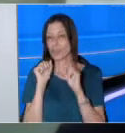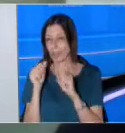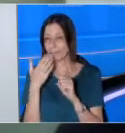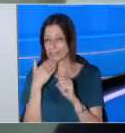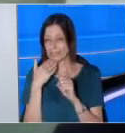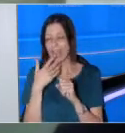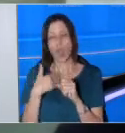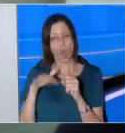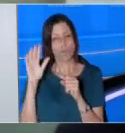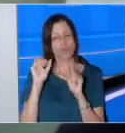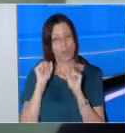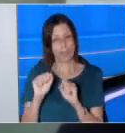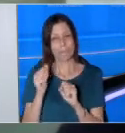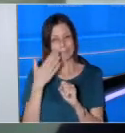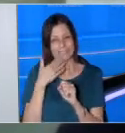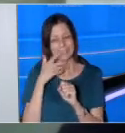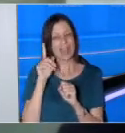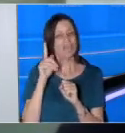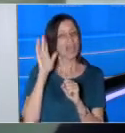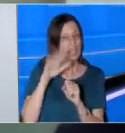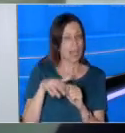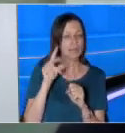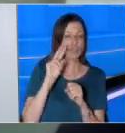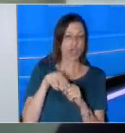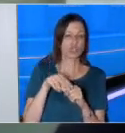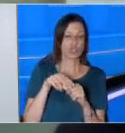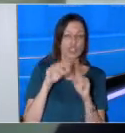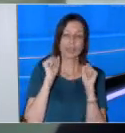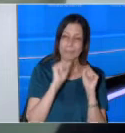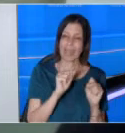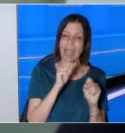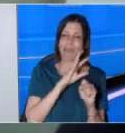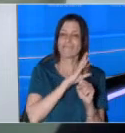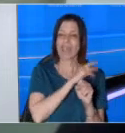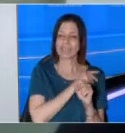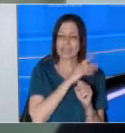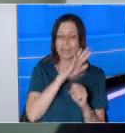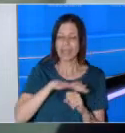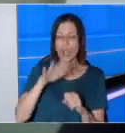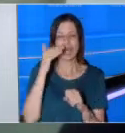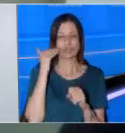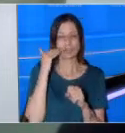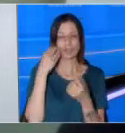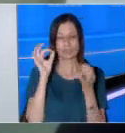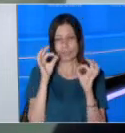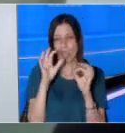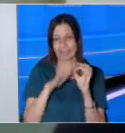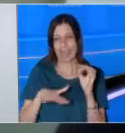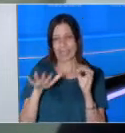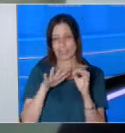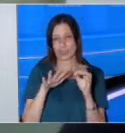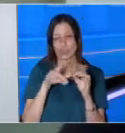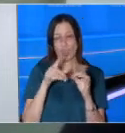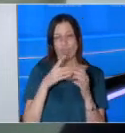תומכים בישראל, אבל יש להם גם בסיס תמיכה לפלסטינים גדול מאוד בכל רחבי ארצות הברית, בעיקר באזורים